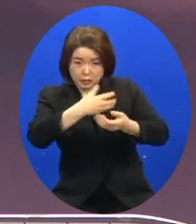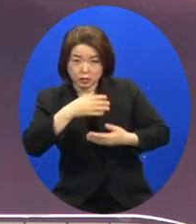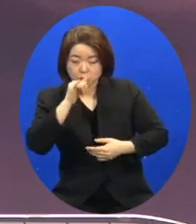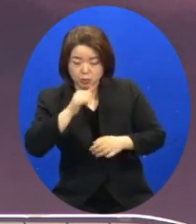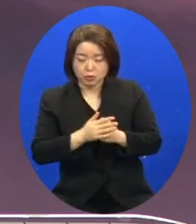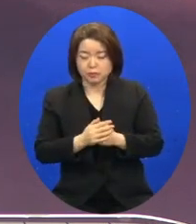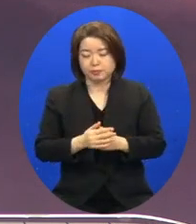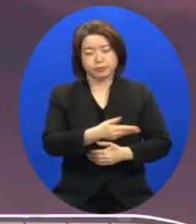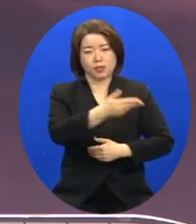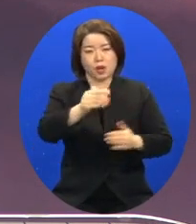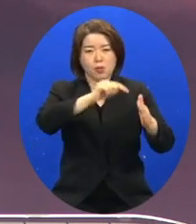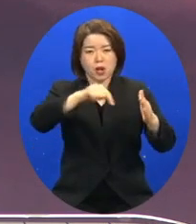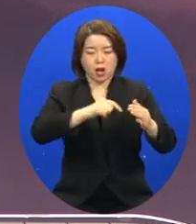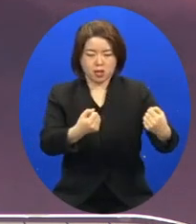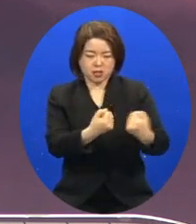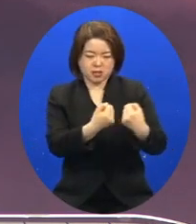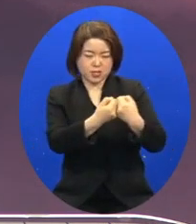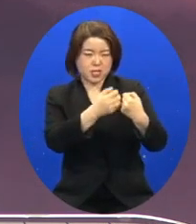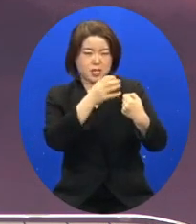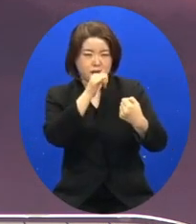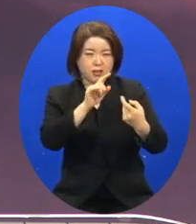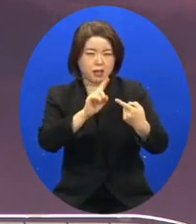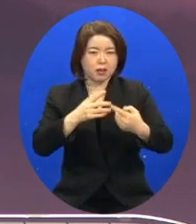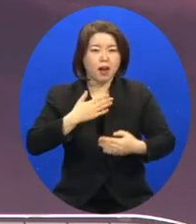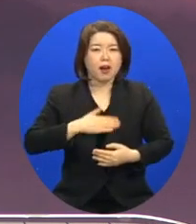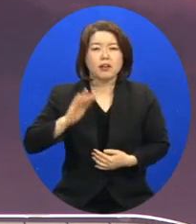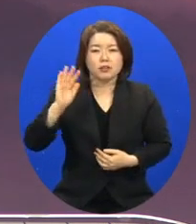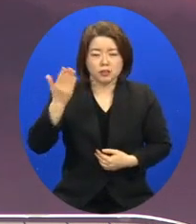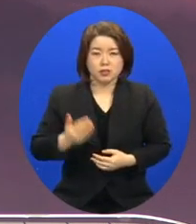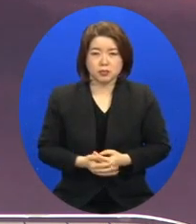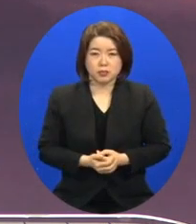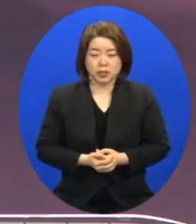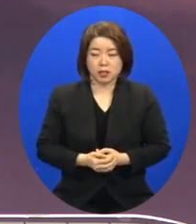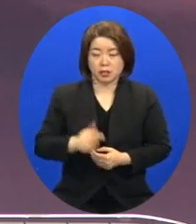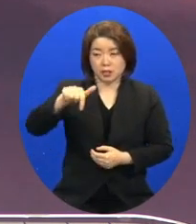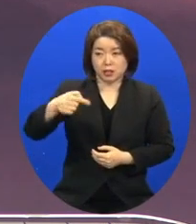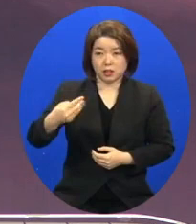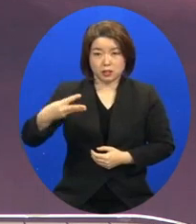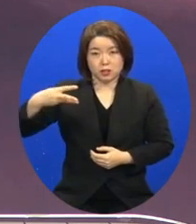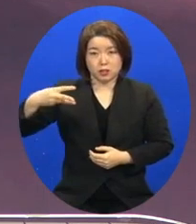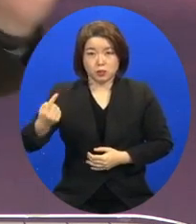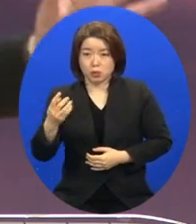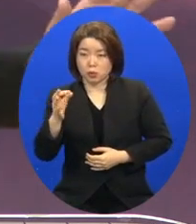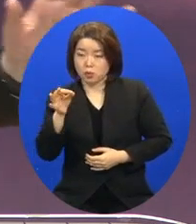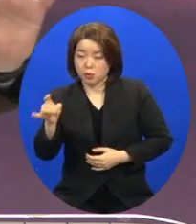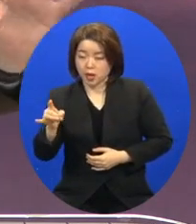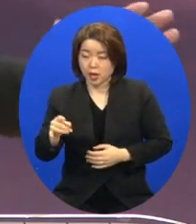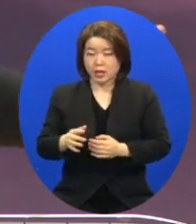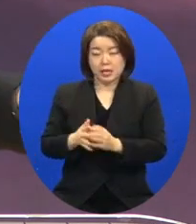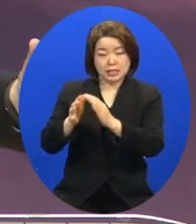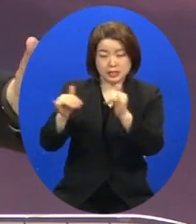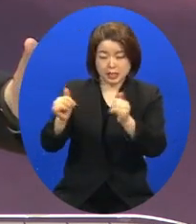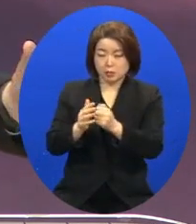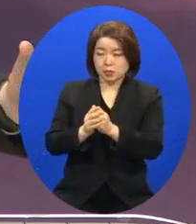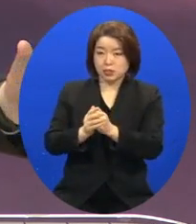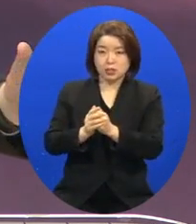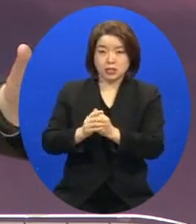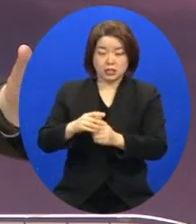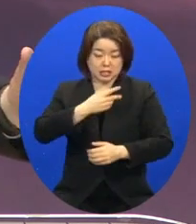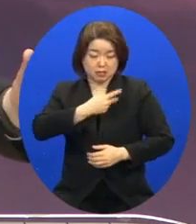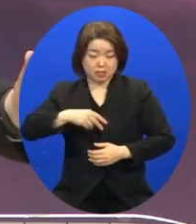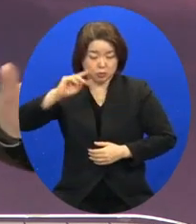가운데 분쟁이 있다는 것을 알게 되었습니다. 글로에 집 사람들이 사도 바울에게 고자질한 게 아니에요.